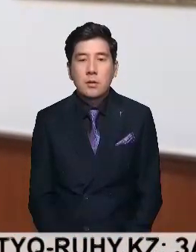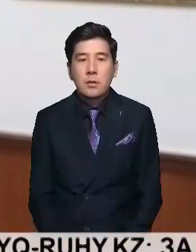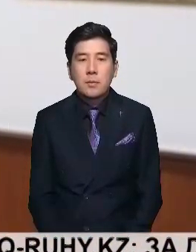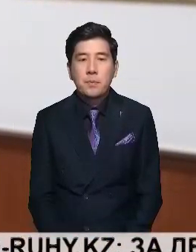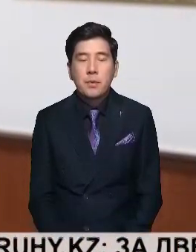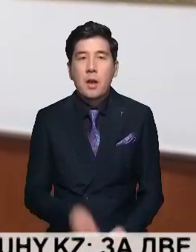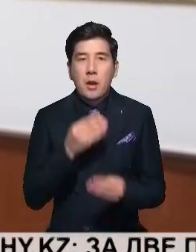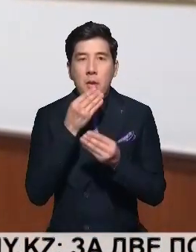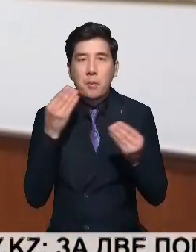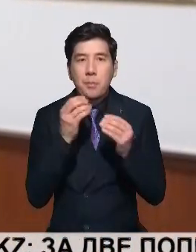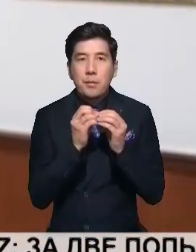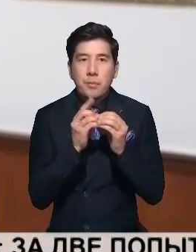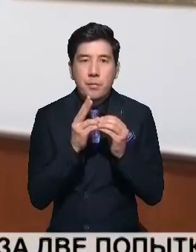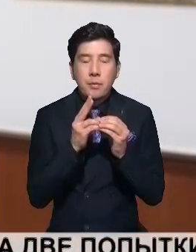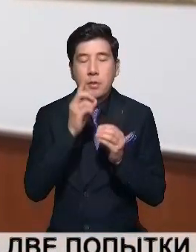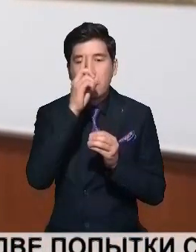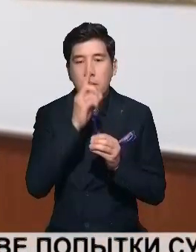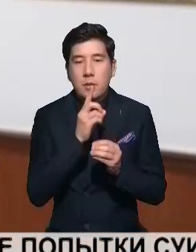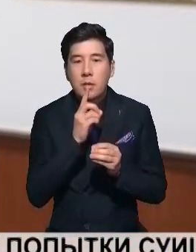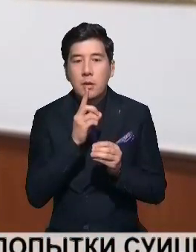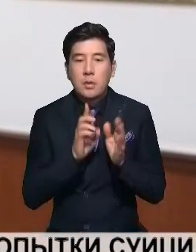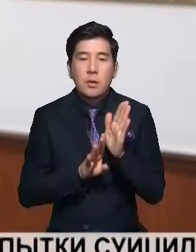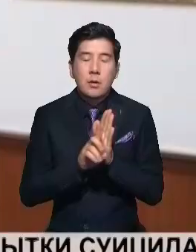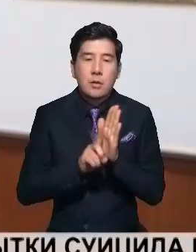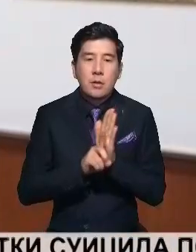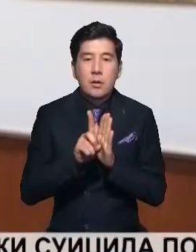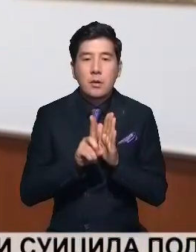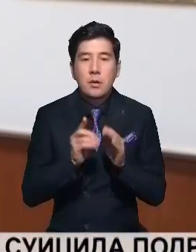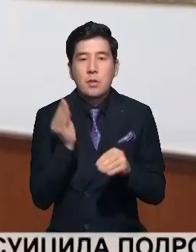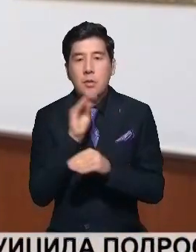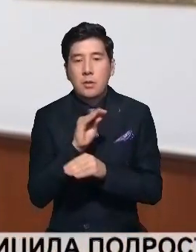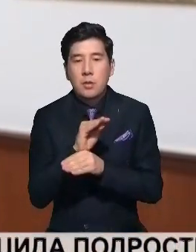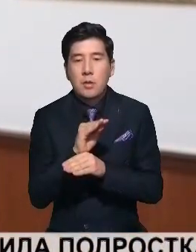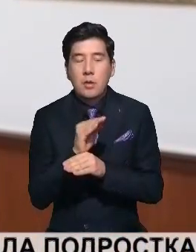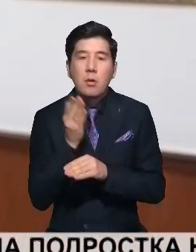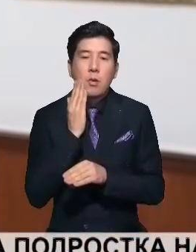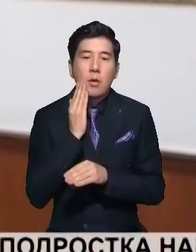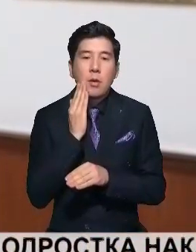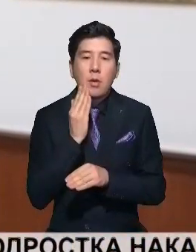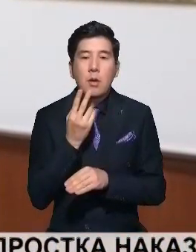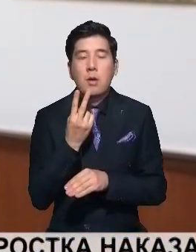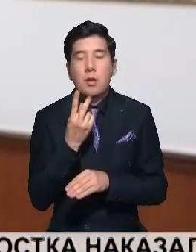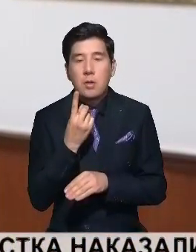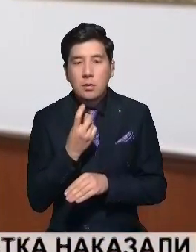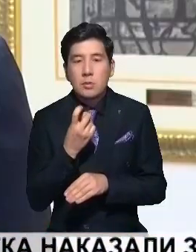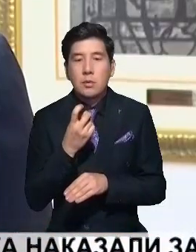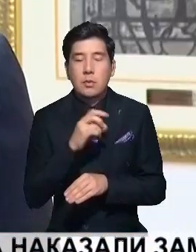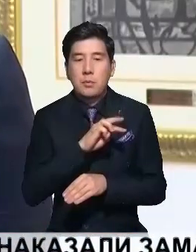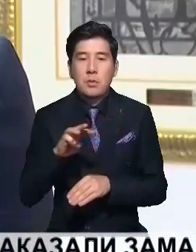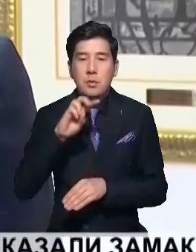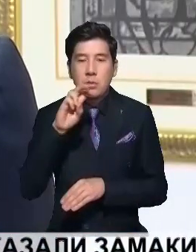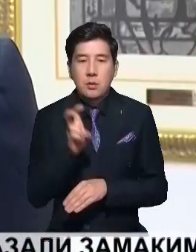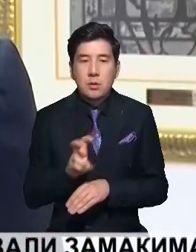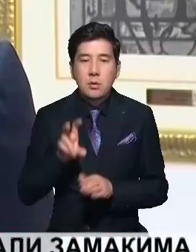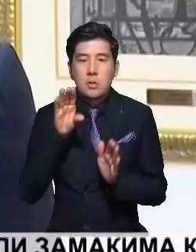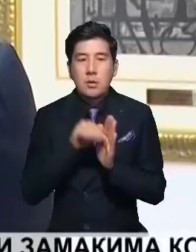За последние 12 месяцев мы продолжили наращивать инвестиции в Казахстане, вложив более 100 миллионов долларов. Одним из этих ключевых проектов